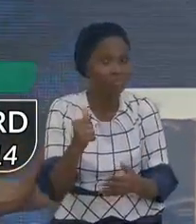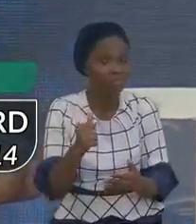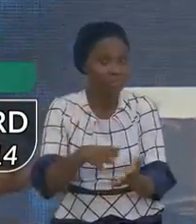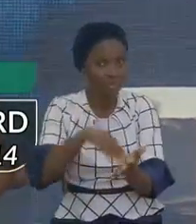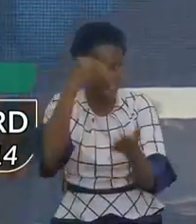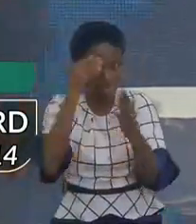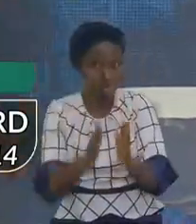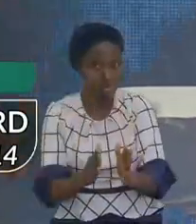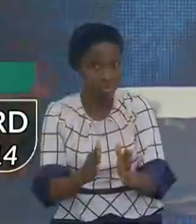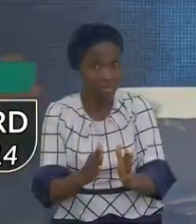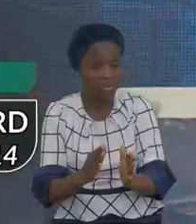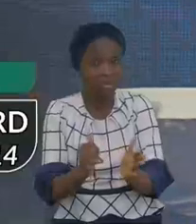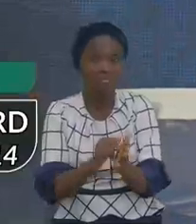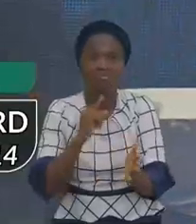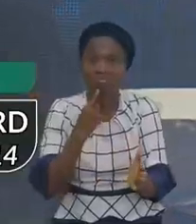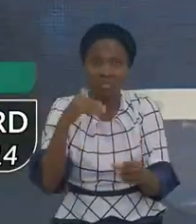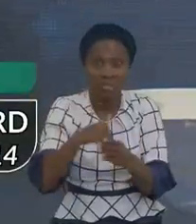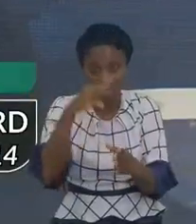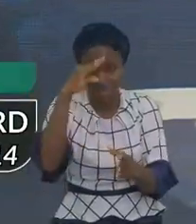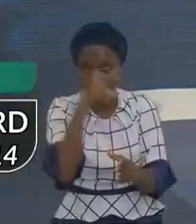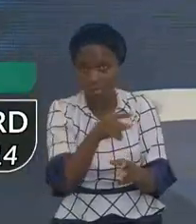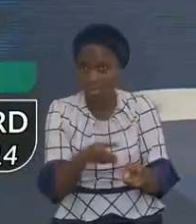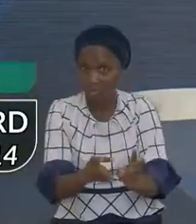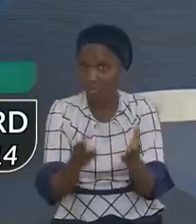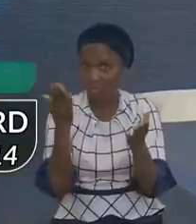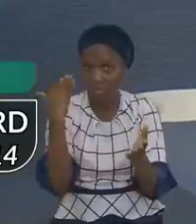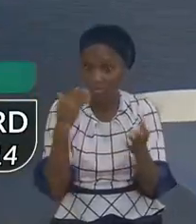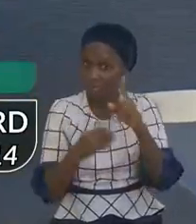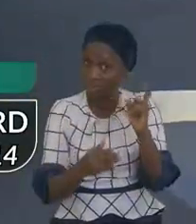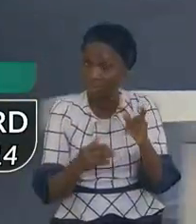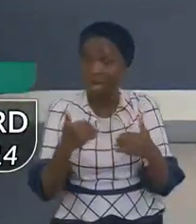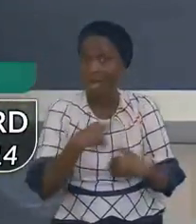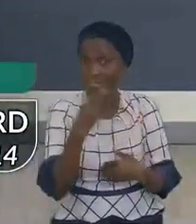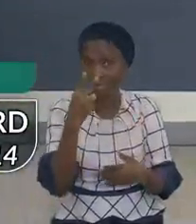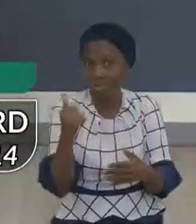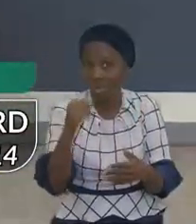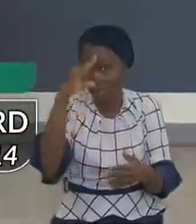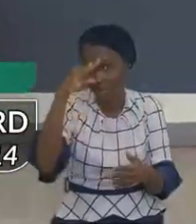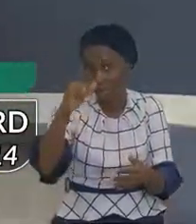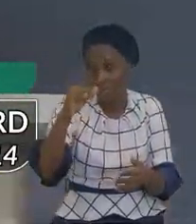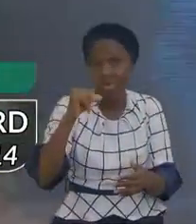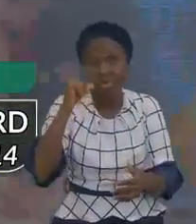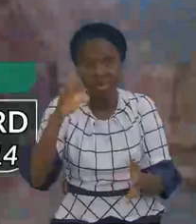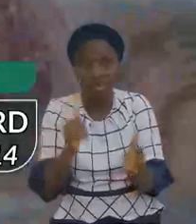Est-ce que tu vois un garçon, une fille diligent dans son ouvrage?